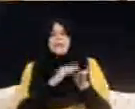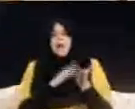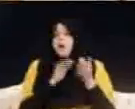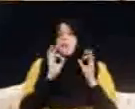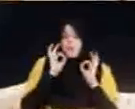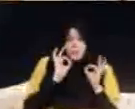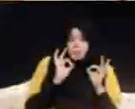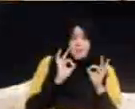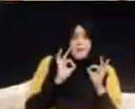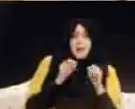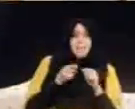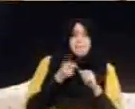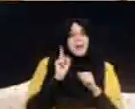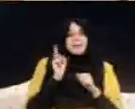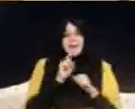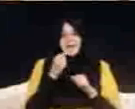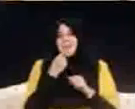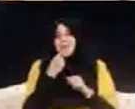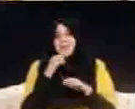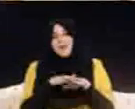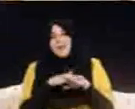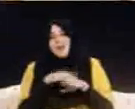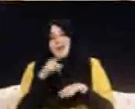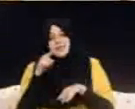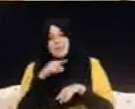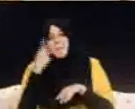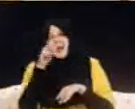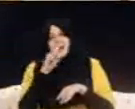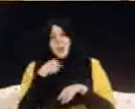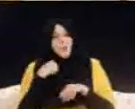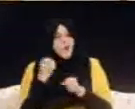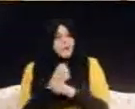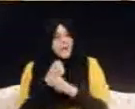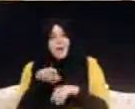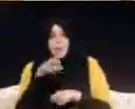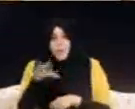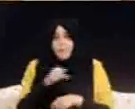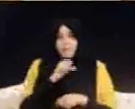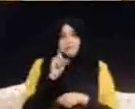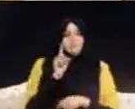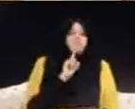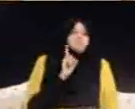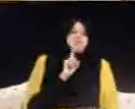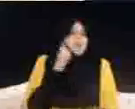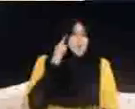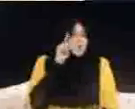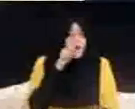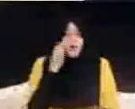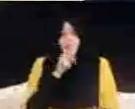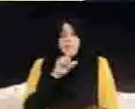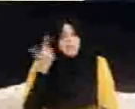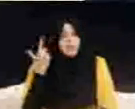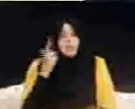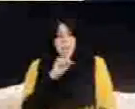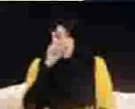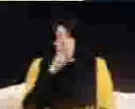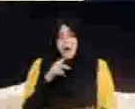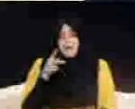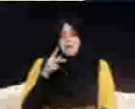الإنتاج معطلة. ولكن هذا لا يبرر لك يا أخي محمد، لك أو لغيرك، يعني امتلاك